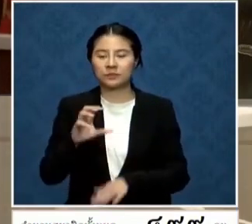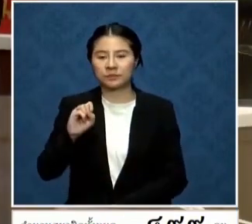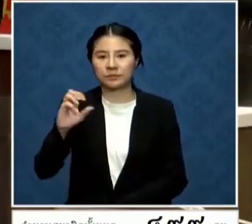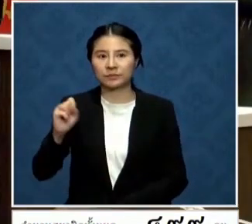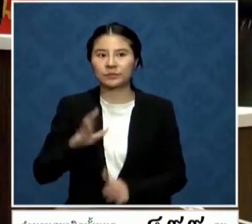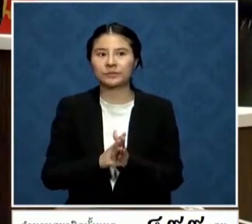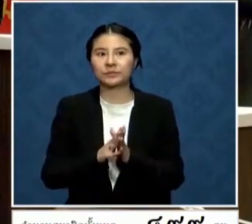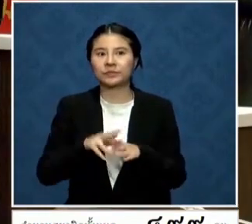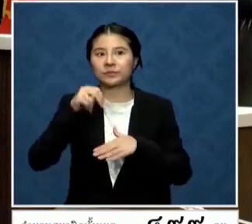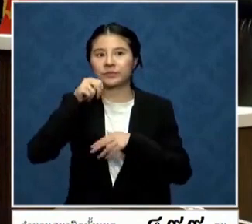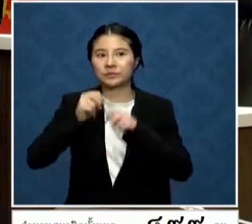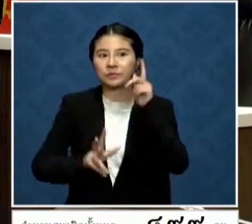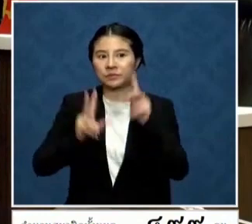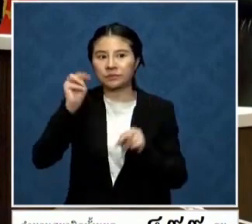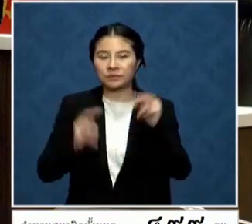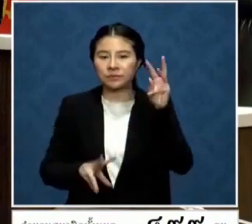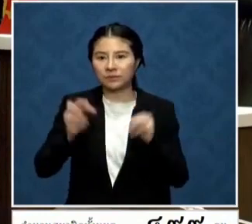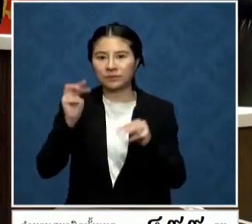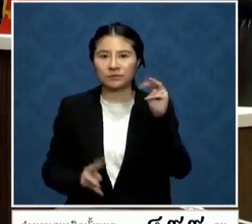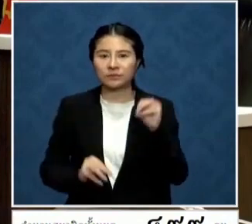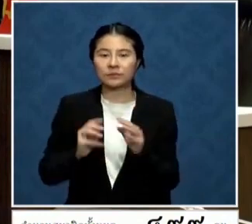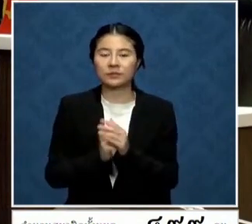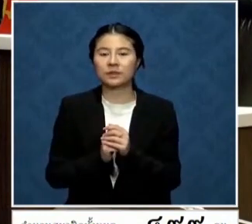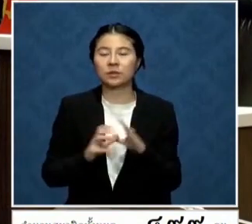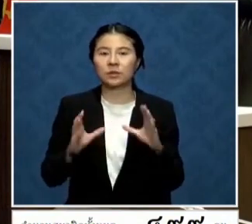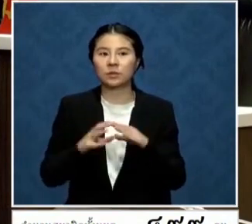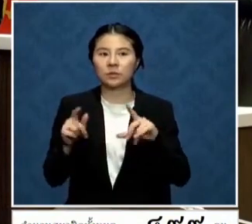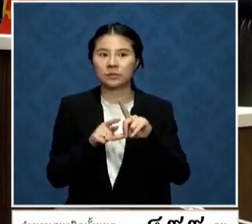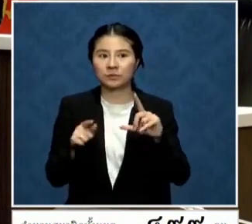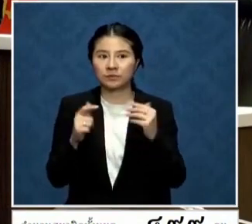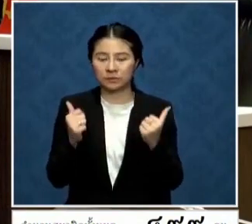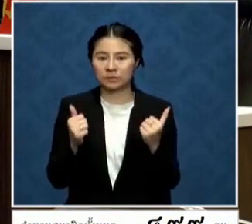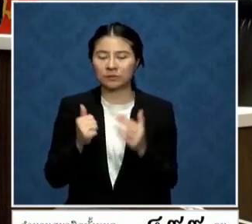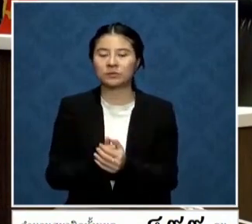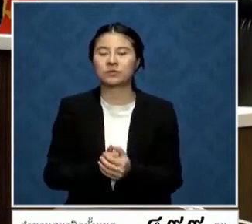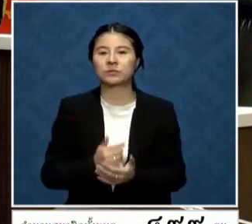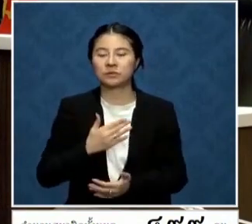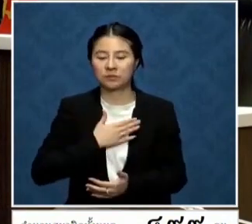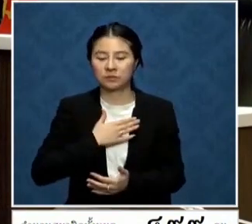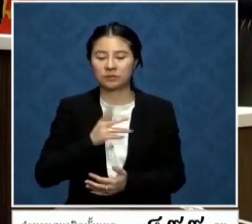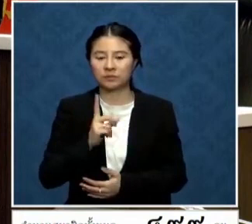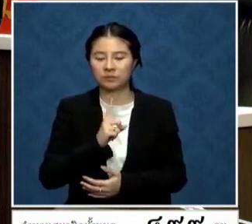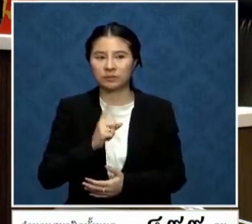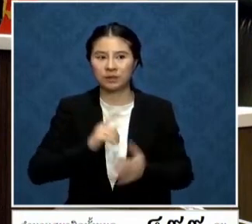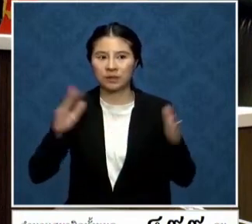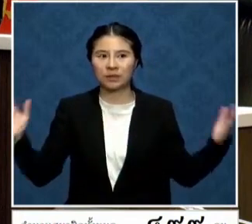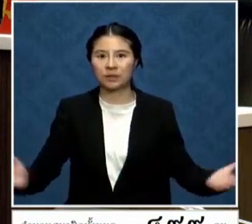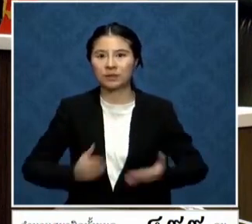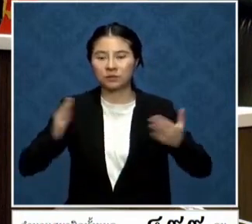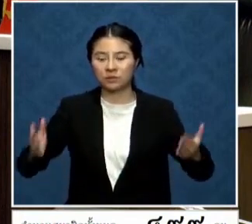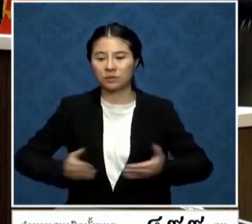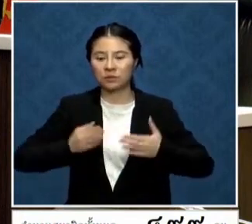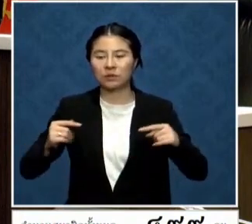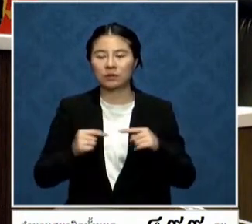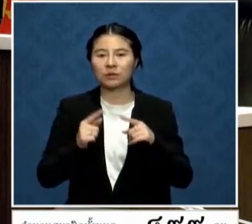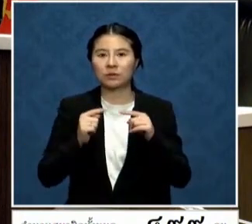ป้ำโพรรคก้าไกลวันนี้ผมขอเป็นส่วนหนึ่งในการสนับสนุนยัติขอ